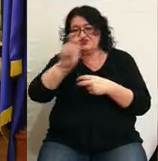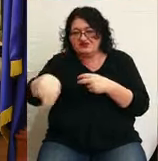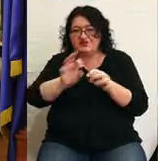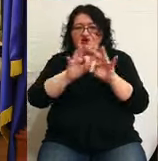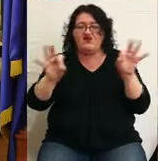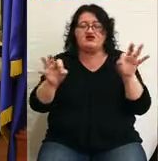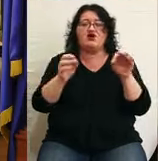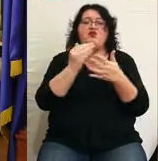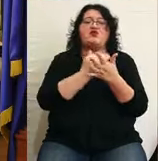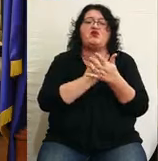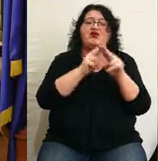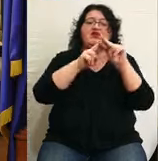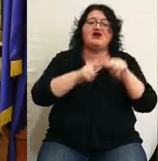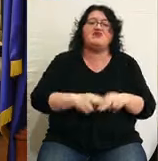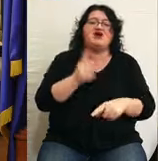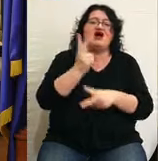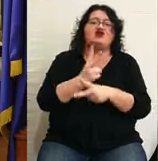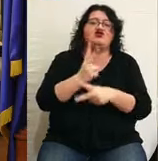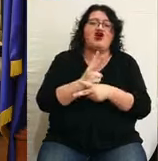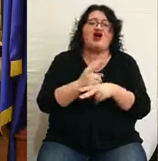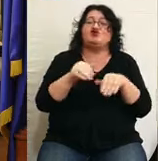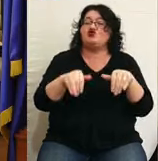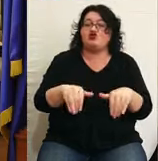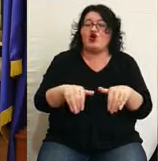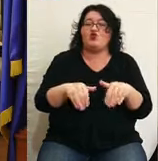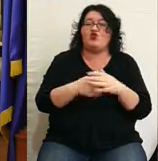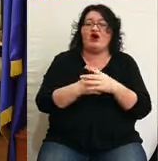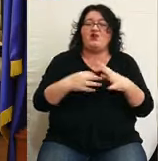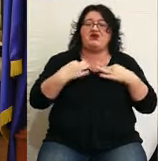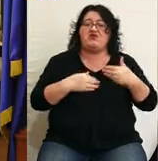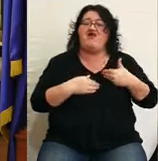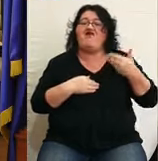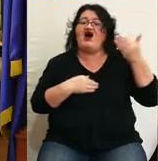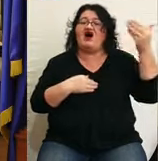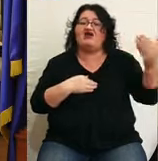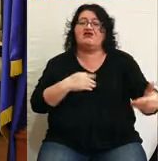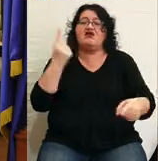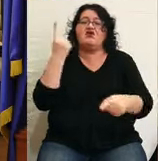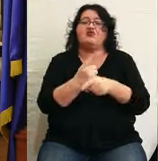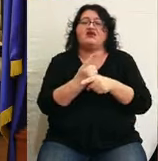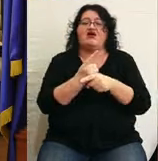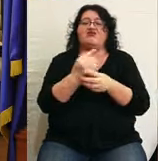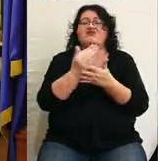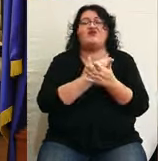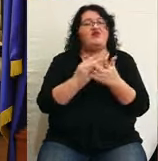problema rămâne același, că și acum, în primăvară viitoare, o să ne confruntăm iarăși cu